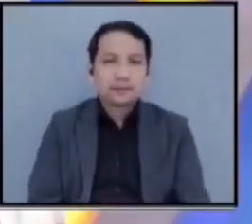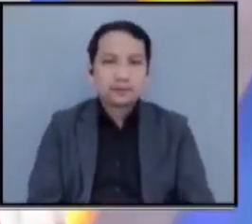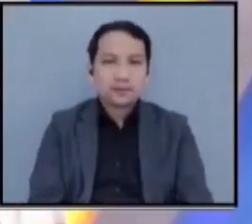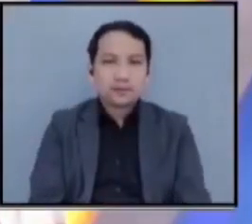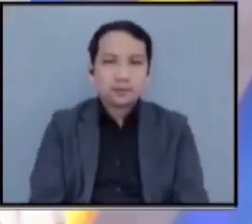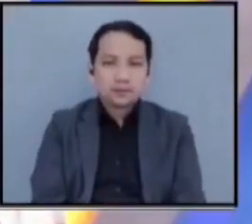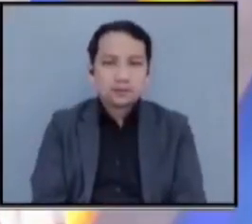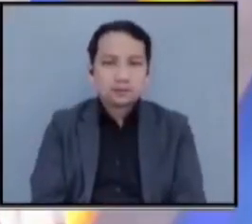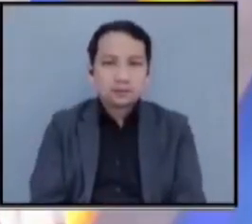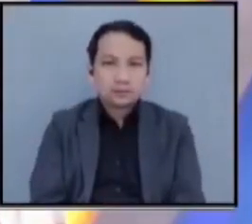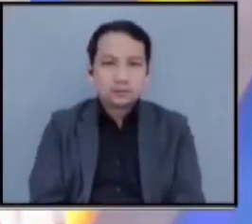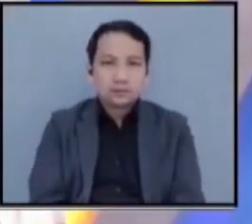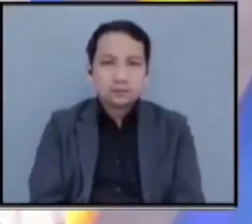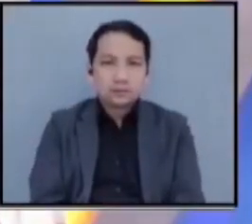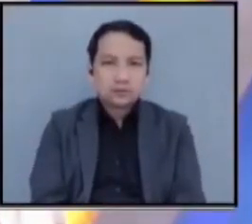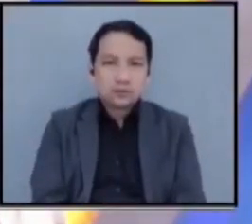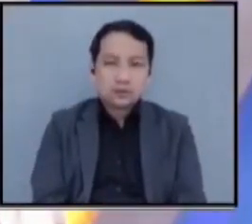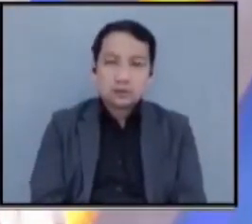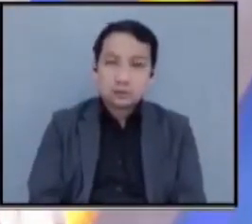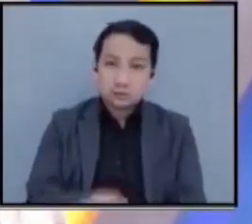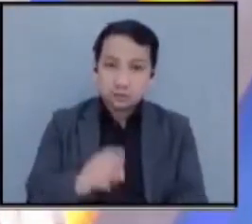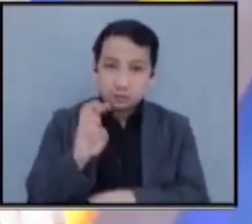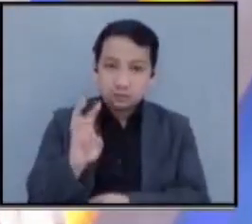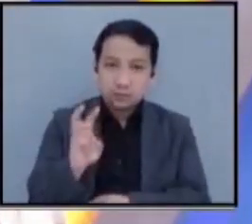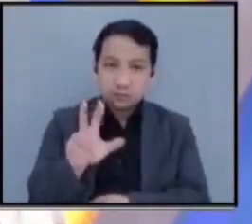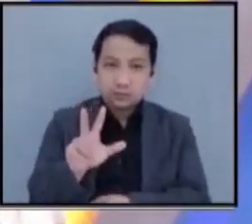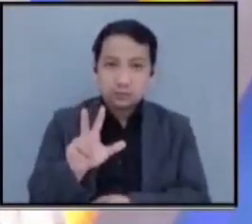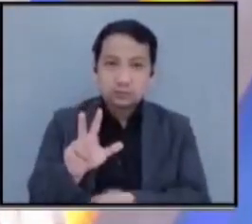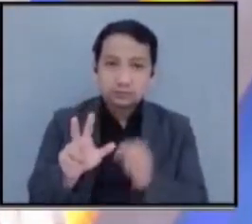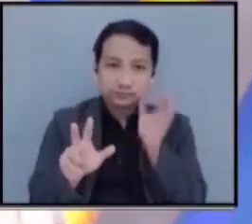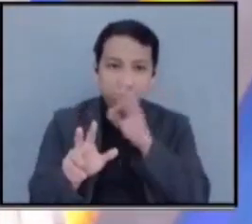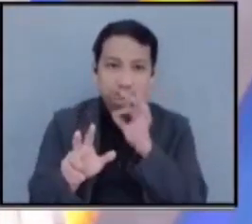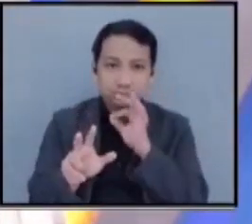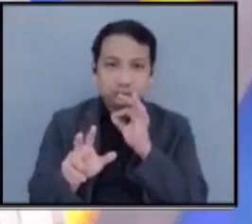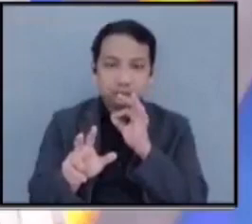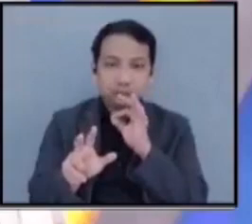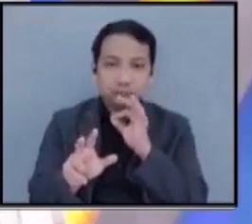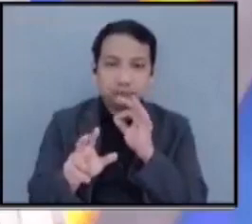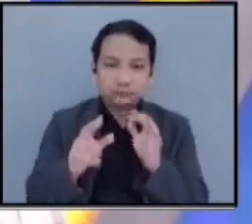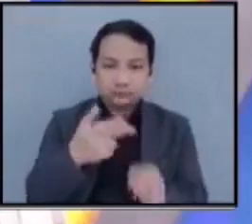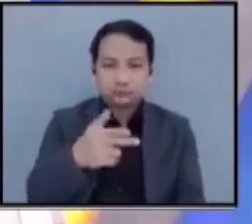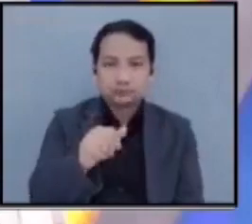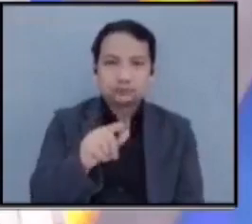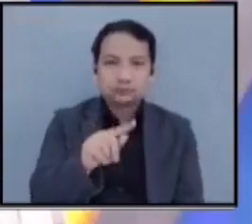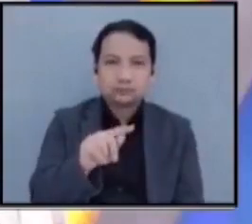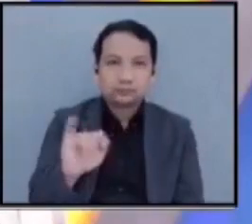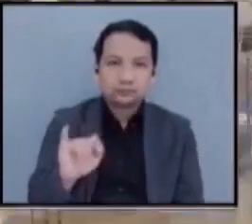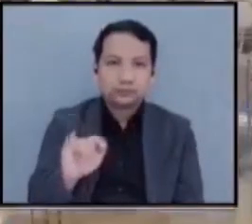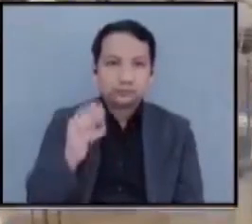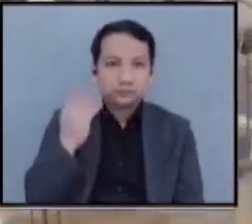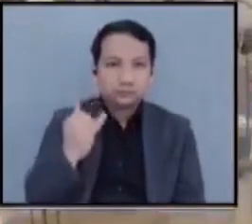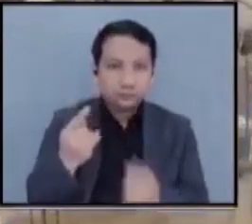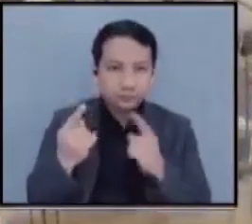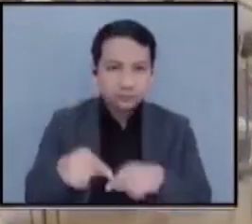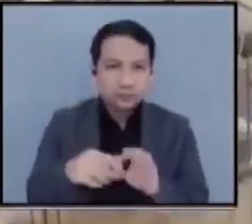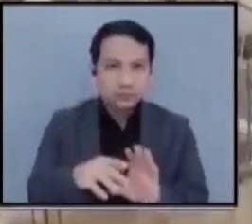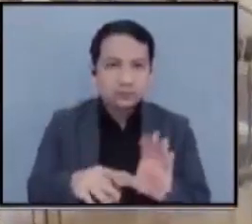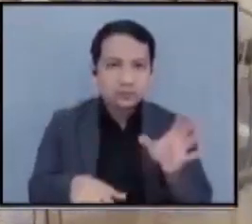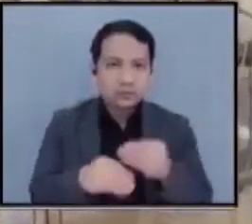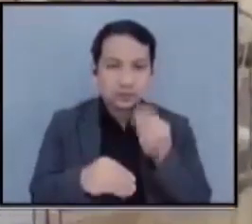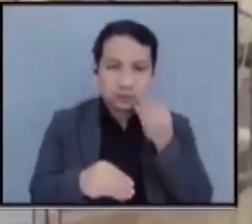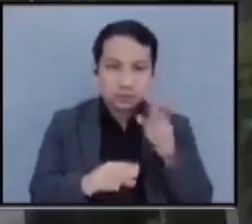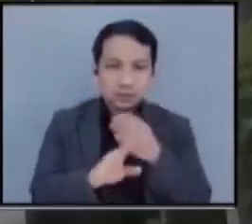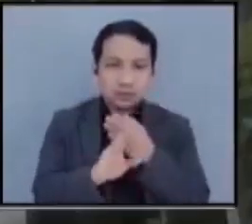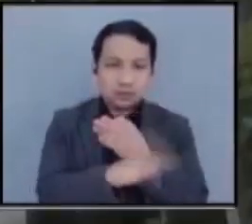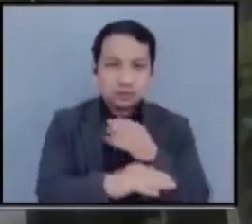Nakatakda pa uwiin sa bansa ang 63 Pilipino sa Haiti dahil sa nangyayaring kaguluhan doon. Ang pagpapauwi sa mga Pilipino ay